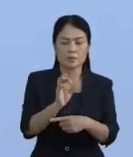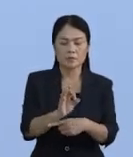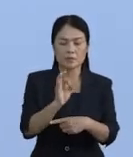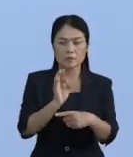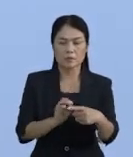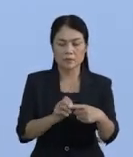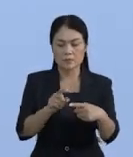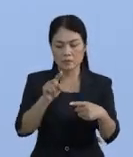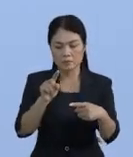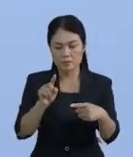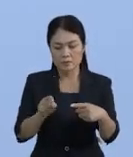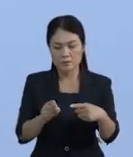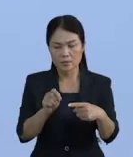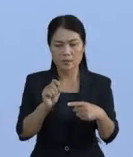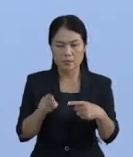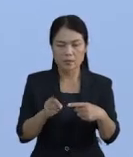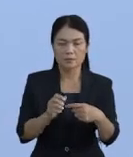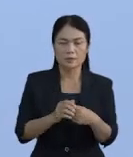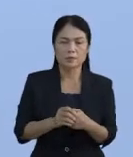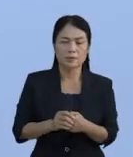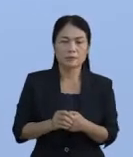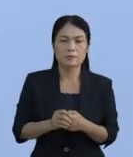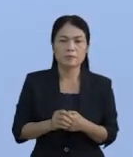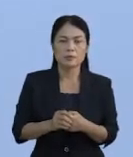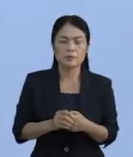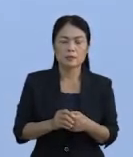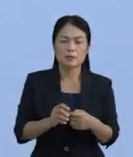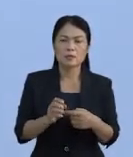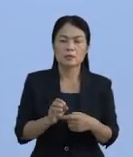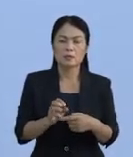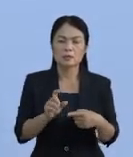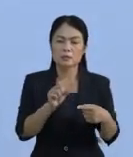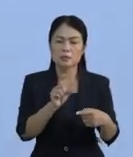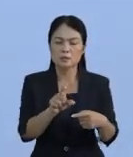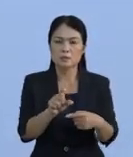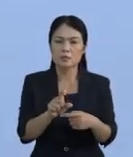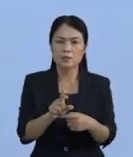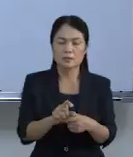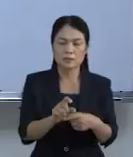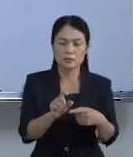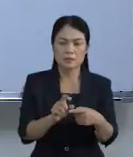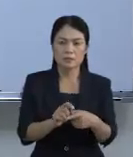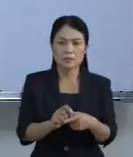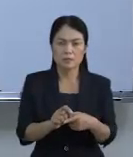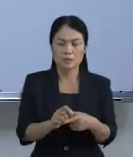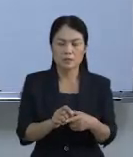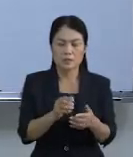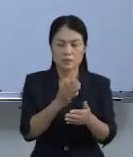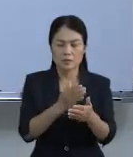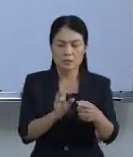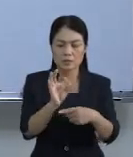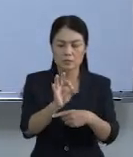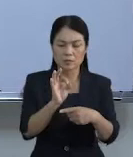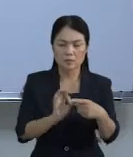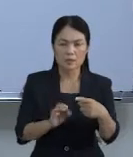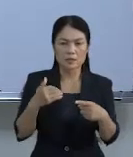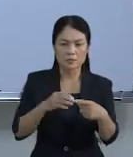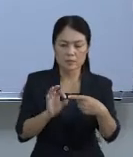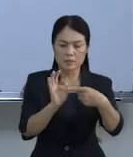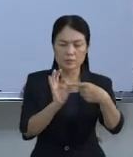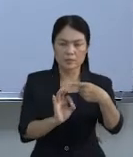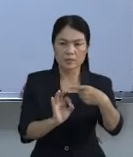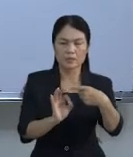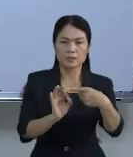sĩ sự phê cô đó bà bậc phê tu sự phê cứ chụp phê chẳng mấy có bà bậc phê tu sự phê cứ chụp phê để miến phê